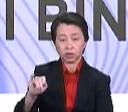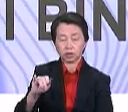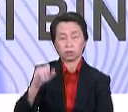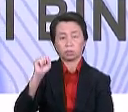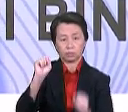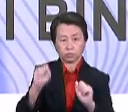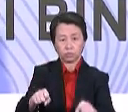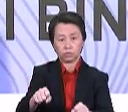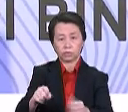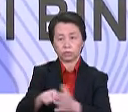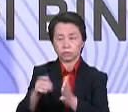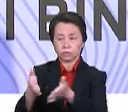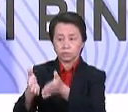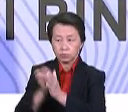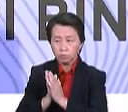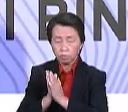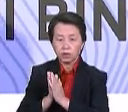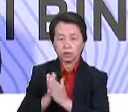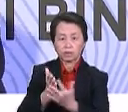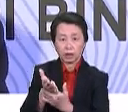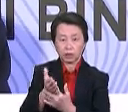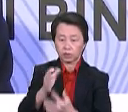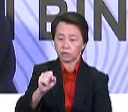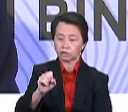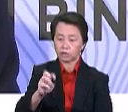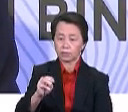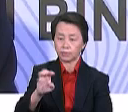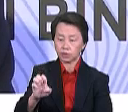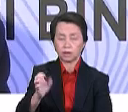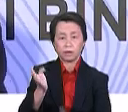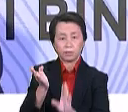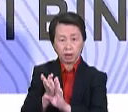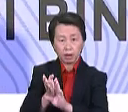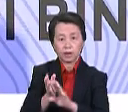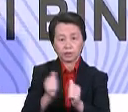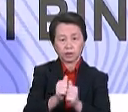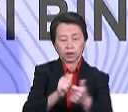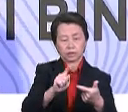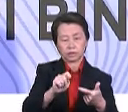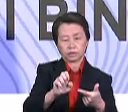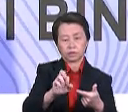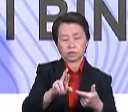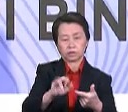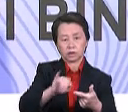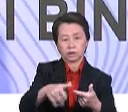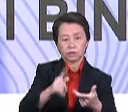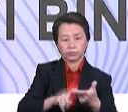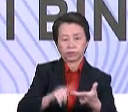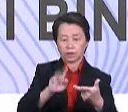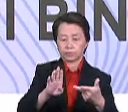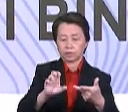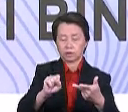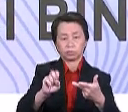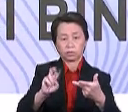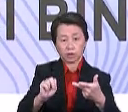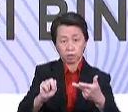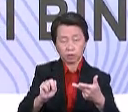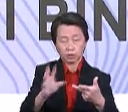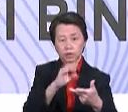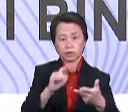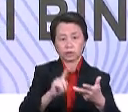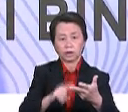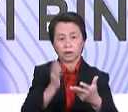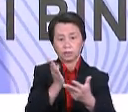boleh dipohon melalui SME bank dengan kerjasama teraju dan juga bank simpanan nasional serta